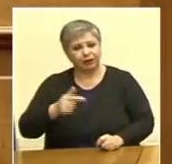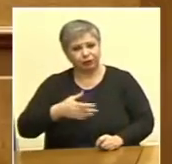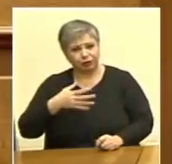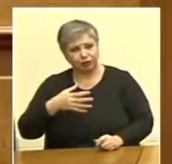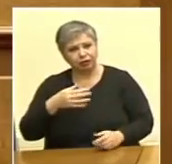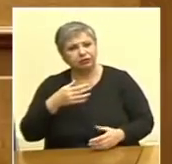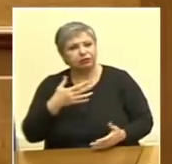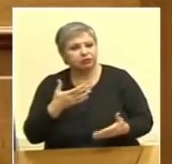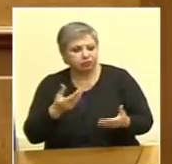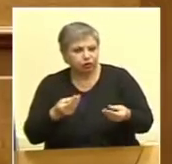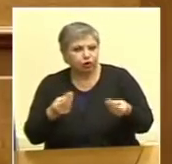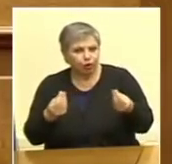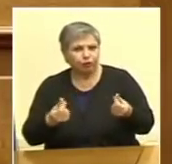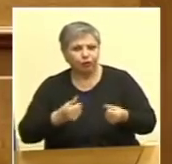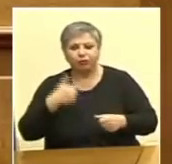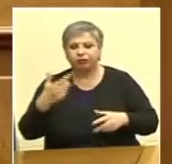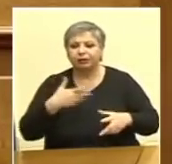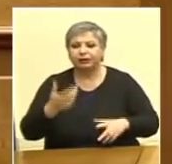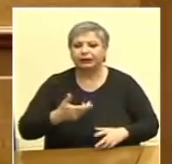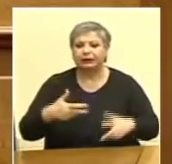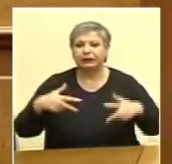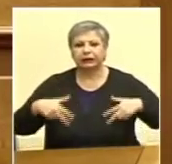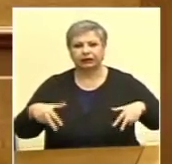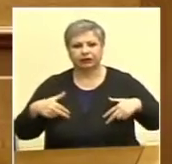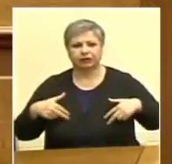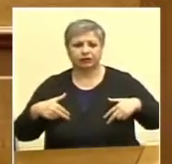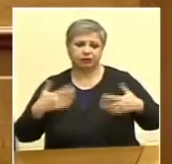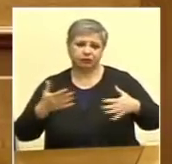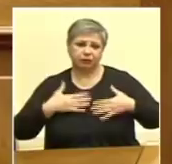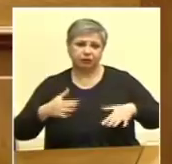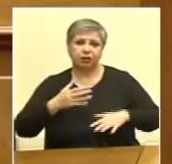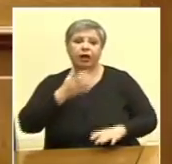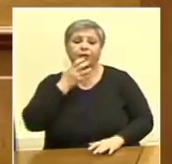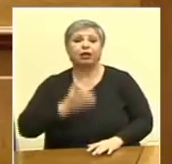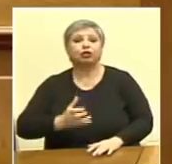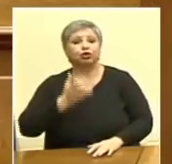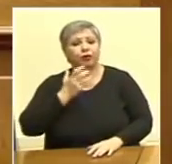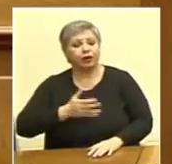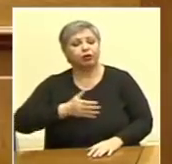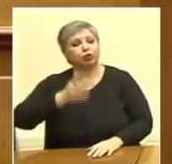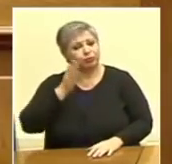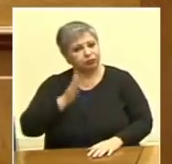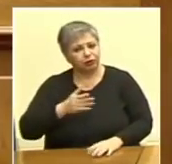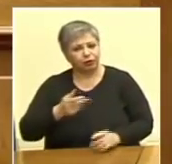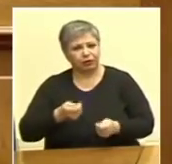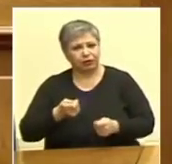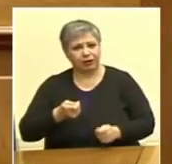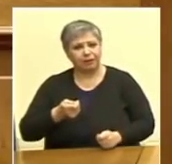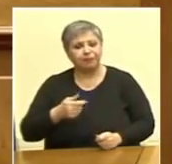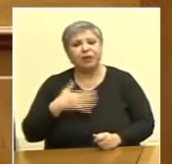υπεύθυνη κυβέρνηση. Το λέω αυτό διότι κάποιοι τις τελευταίες μέρες